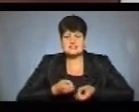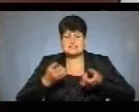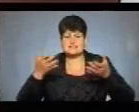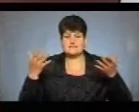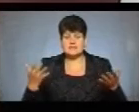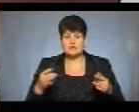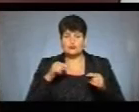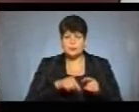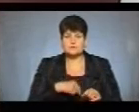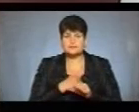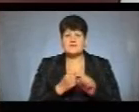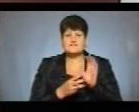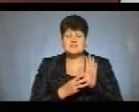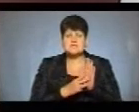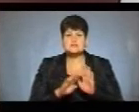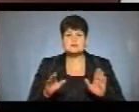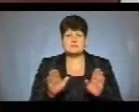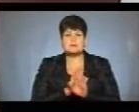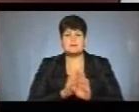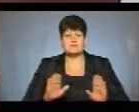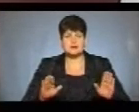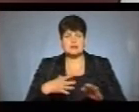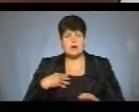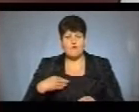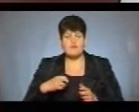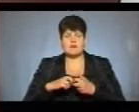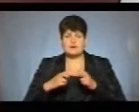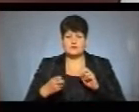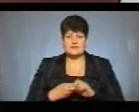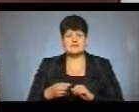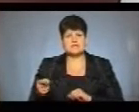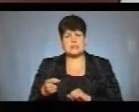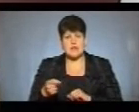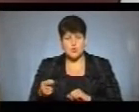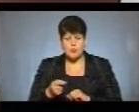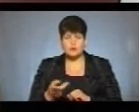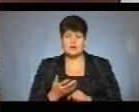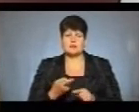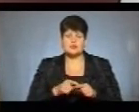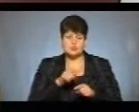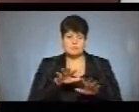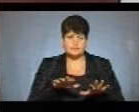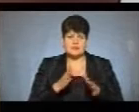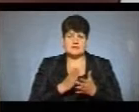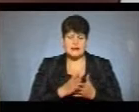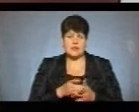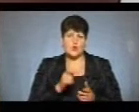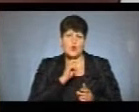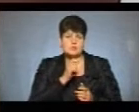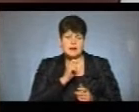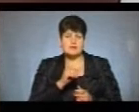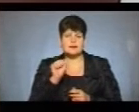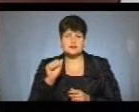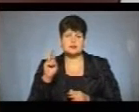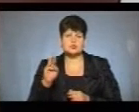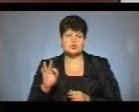мініатюрі. У ньому задіяно 8 оперних співаків зі Львова, Івано-Франківська і Тернополя. На місці події перебуває наша кореспондентка Анжела Шова, яка